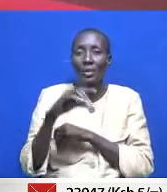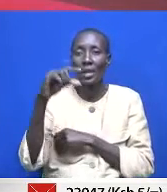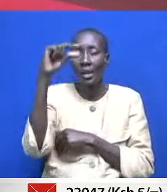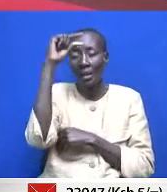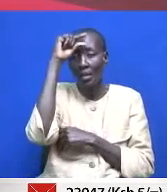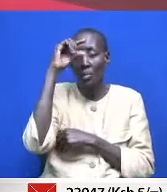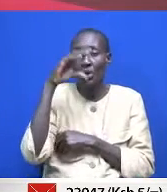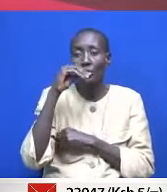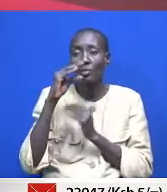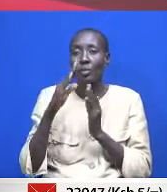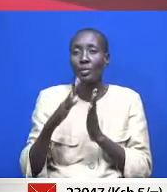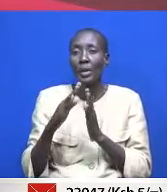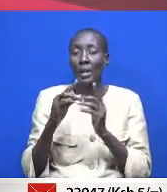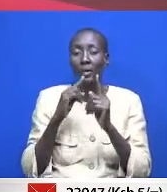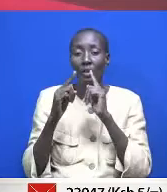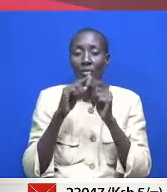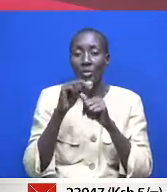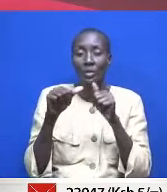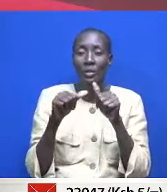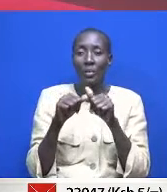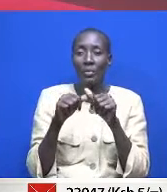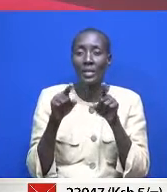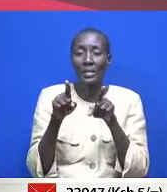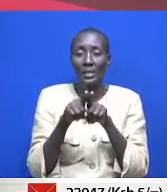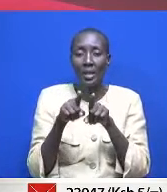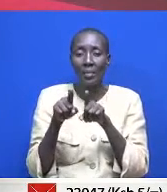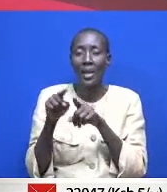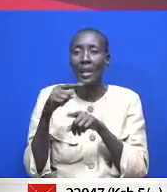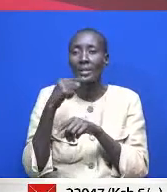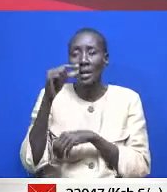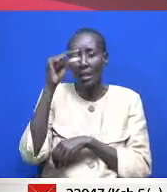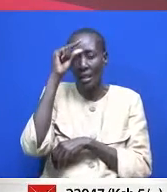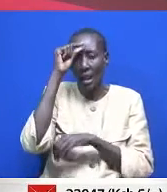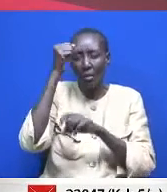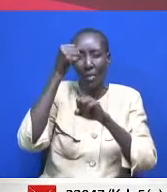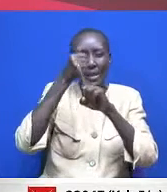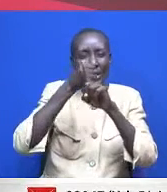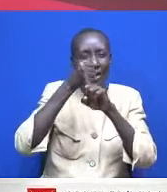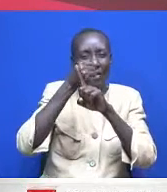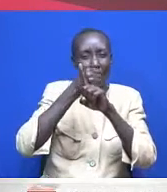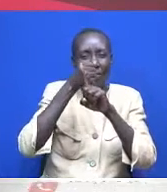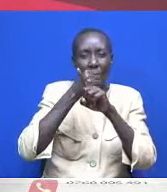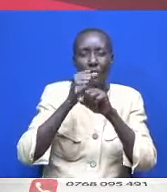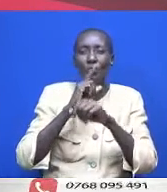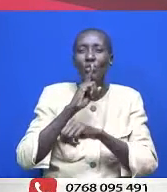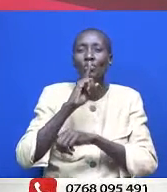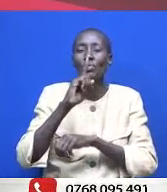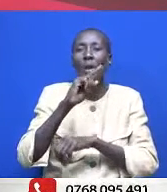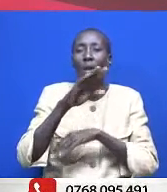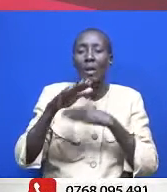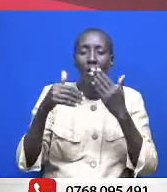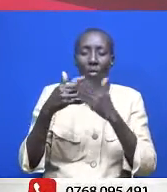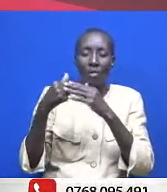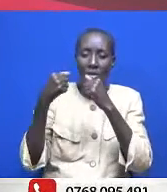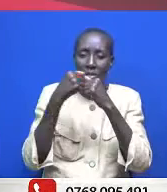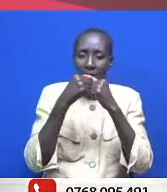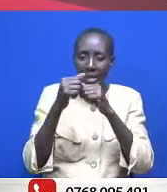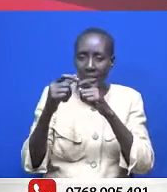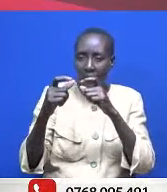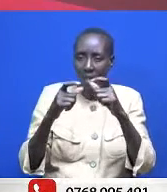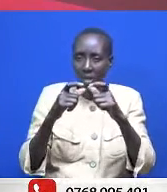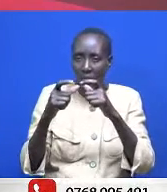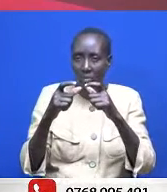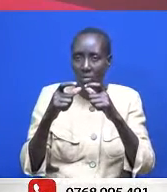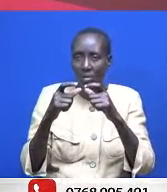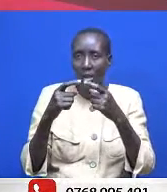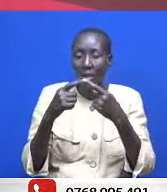Oguna ameweza kuguzia swala na kusema kwamba serikali inajitahidi vilivyo kuhakikisha kwamba majanga haya yanathibitiwa, na hadi sasa hivi ni